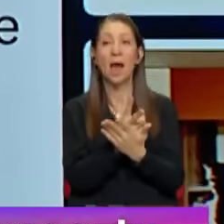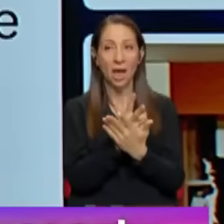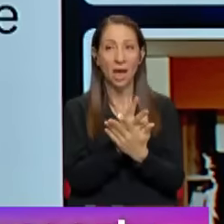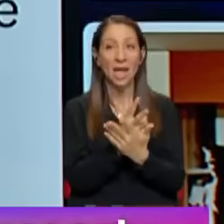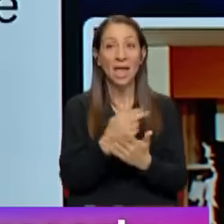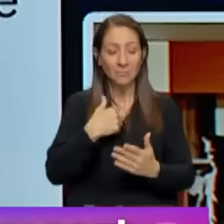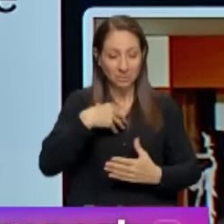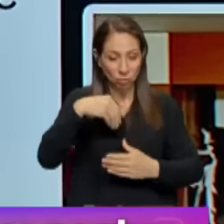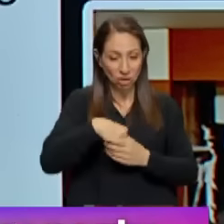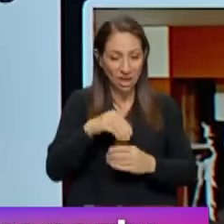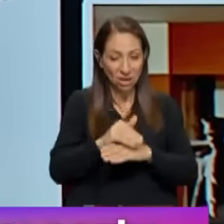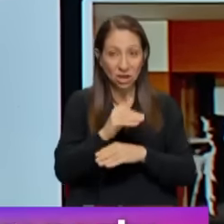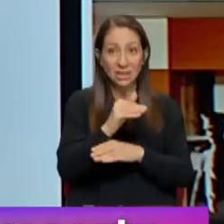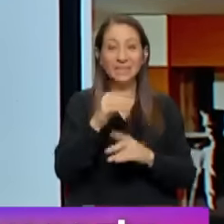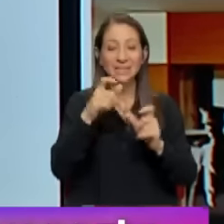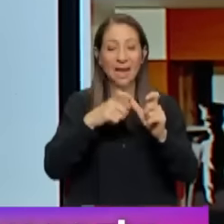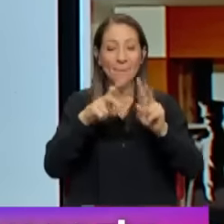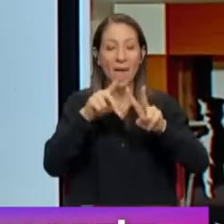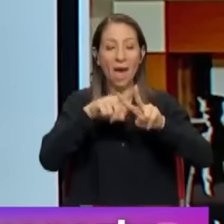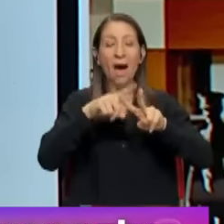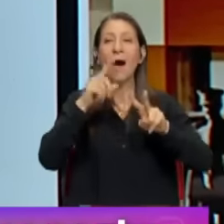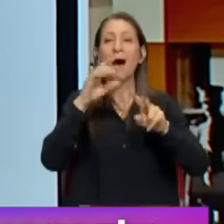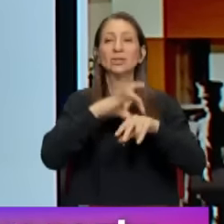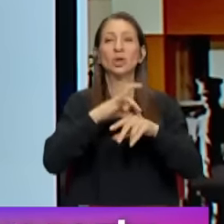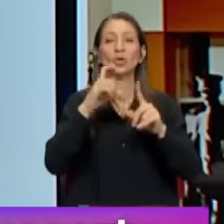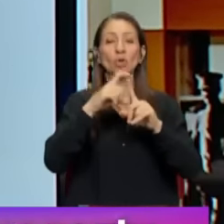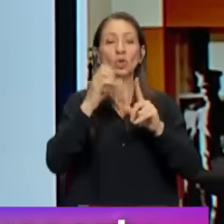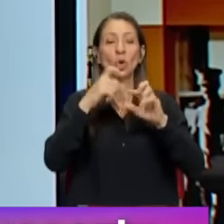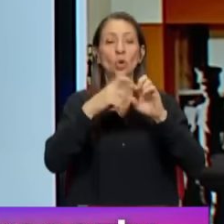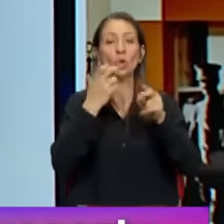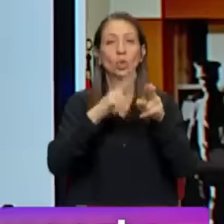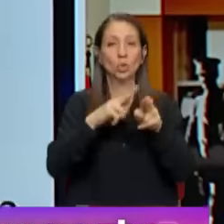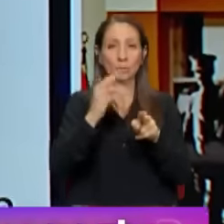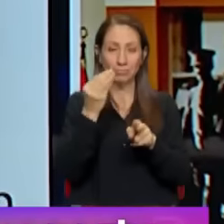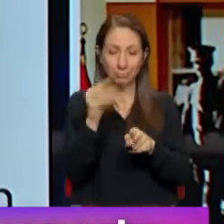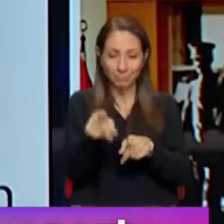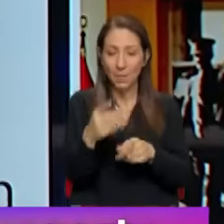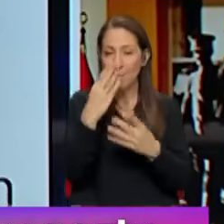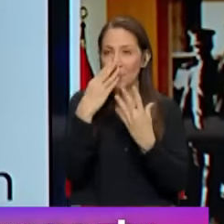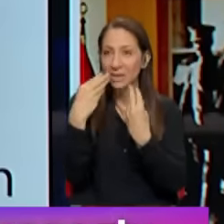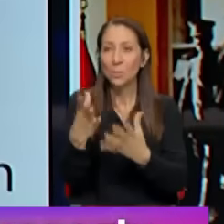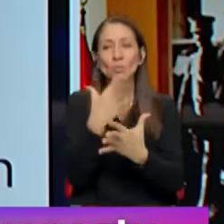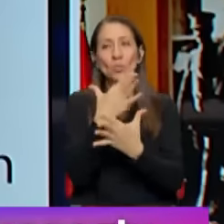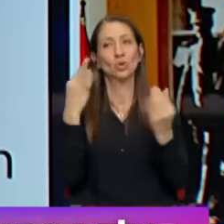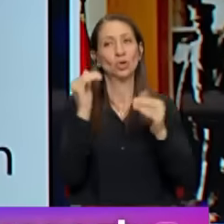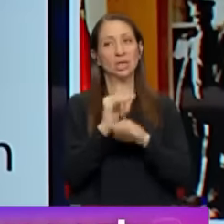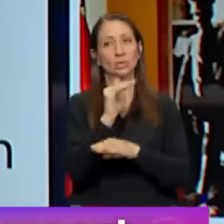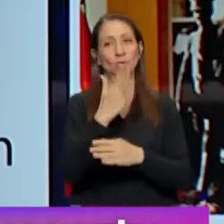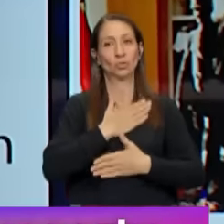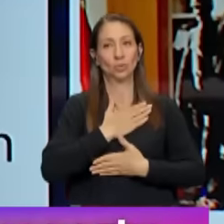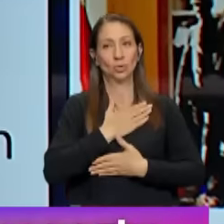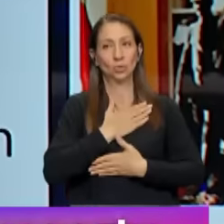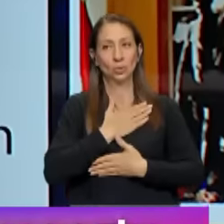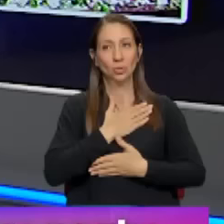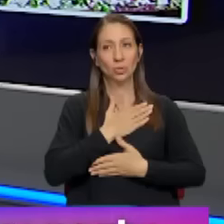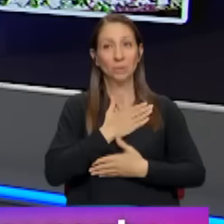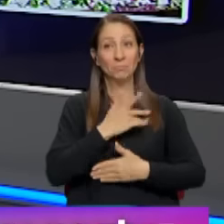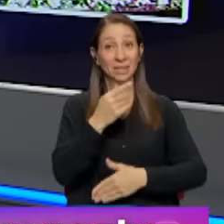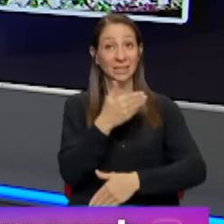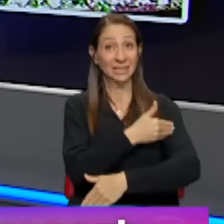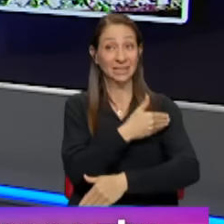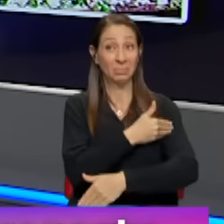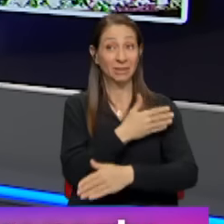kararla ilçemizde yaşayan SMA hastası Doruk Çukurcu'ya bağışlamanın mutluluğunu yaşadık. Bir